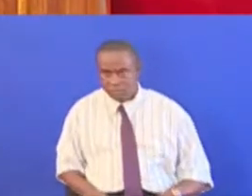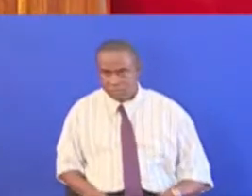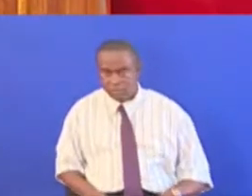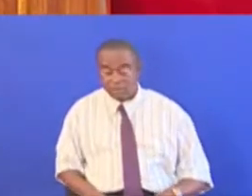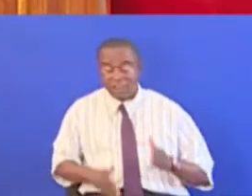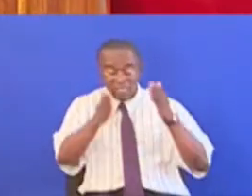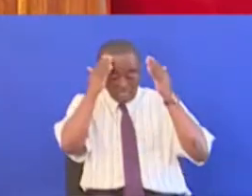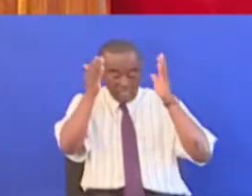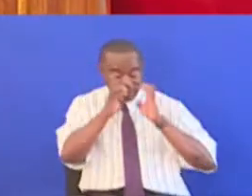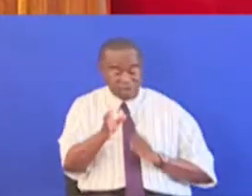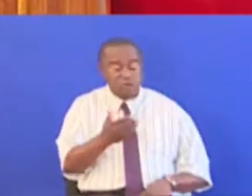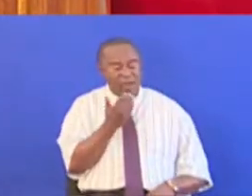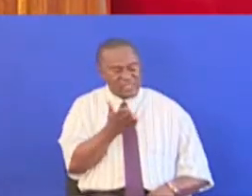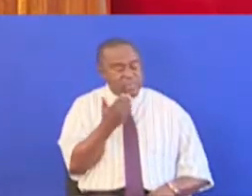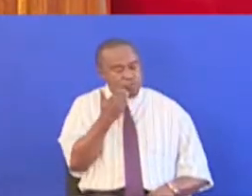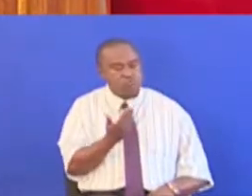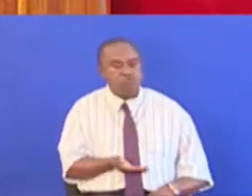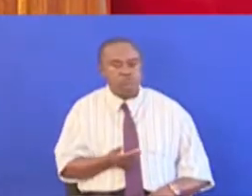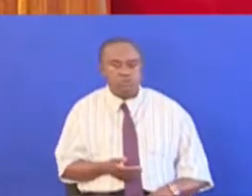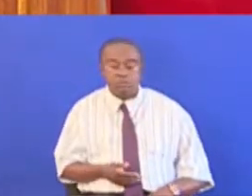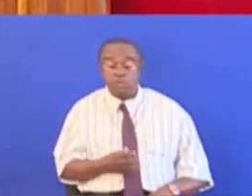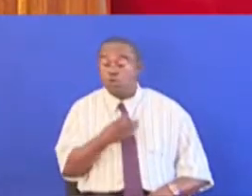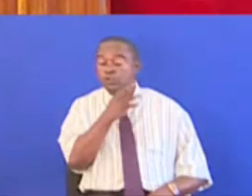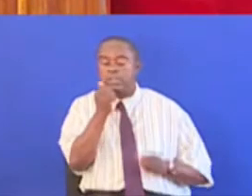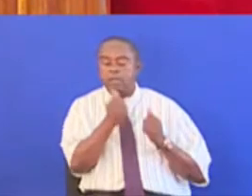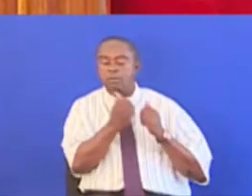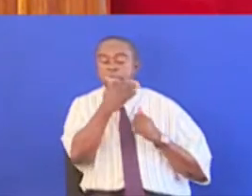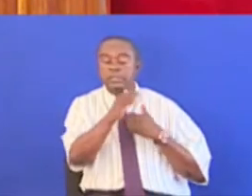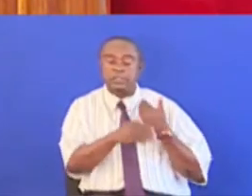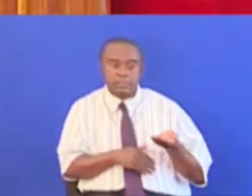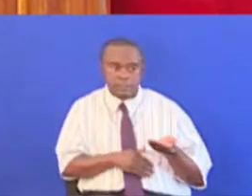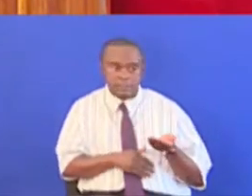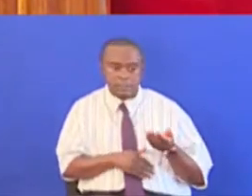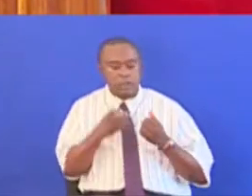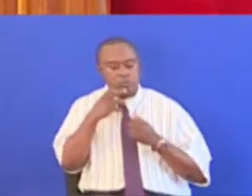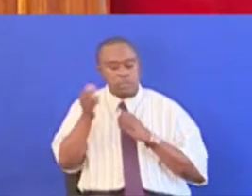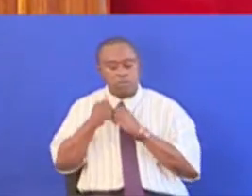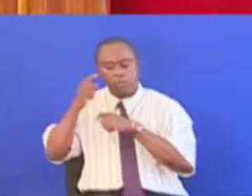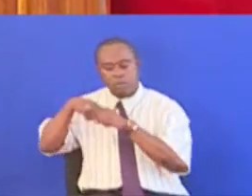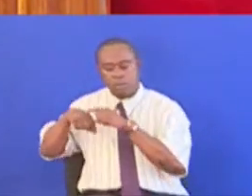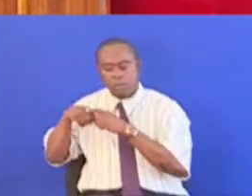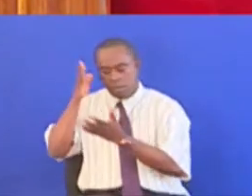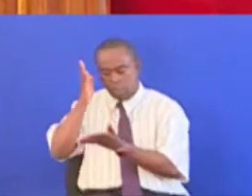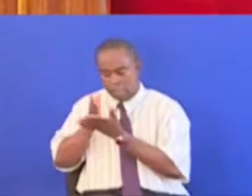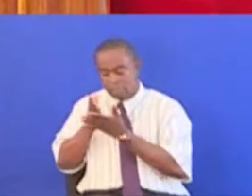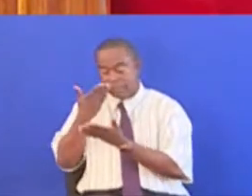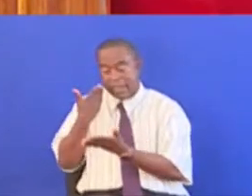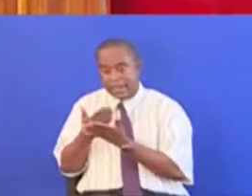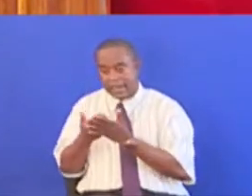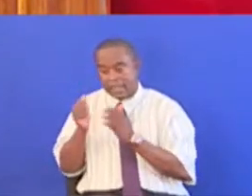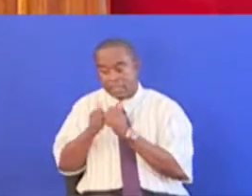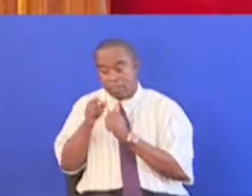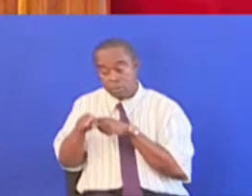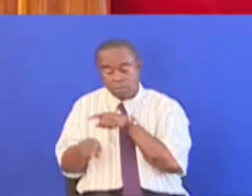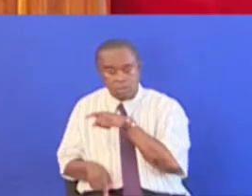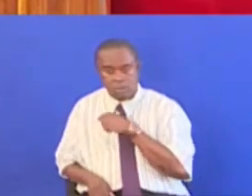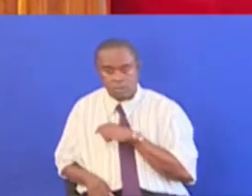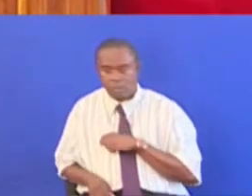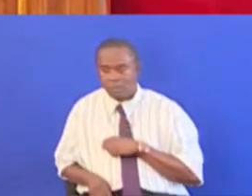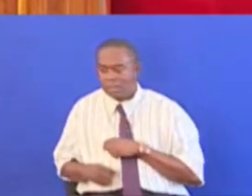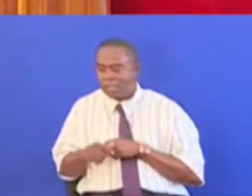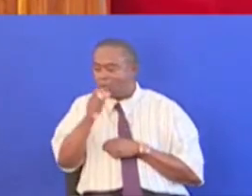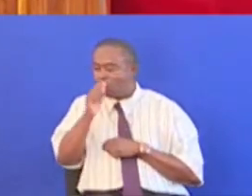Mimi ningeomba Wizara ya Mambo ya Nchi za Nje, lakini pia Wizara ya Mambo ya Ndani, ikamilishe jambo hili ili hao wenzetu waweze